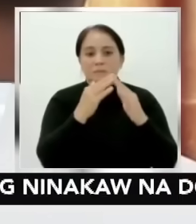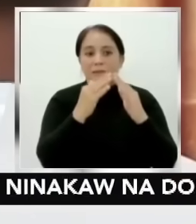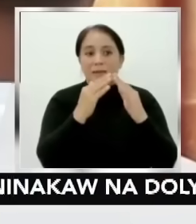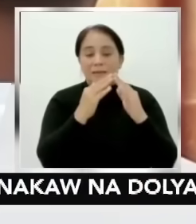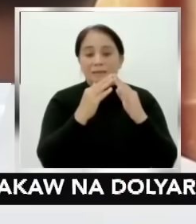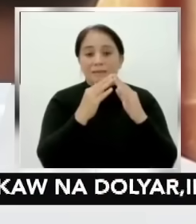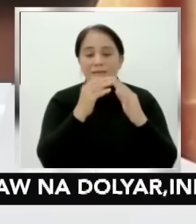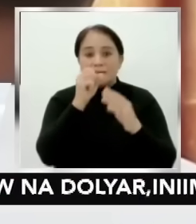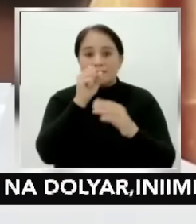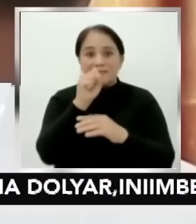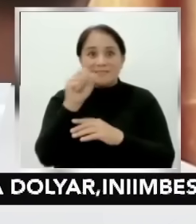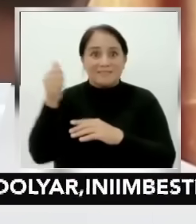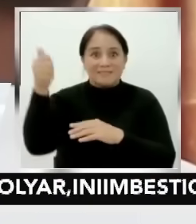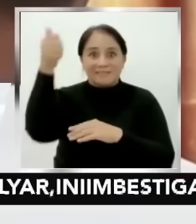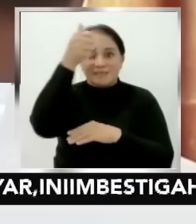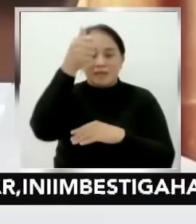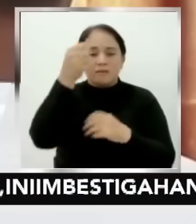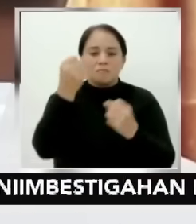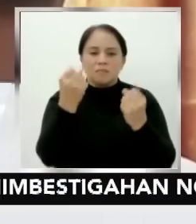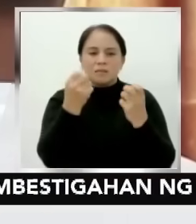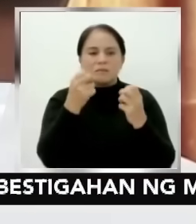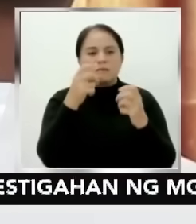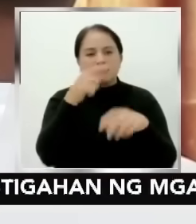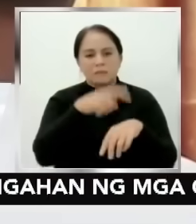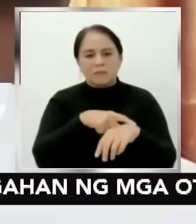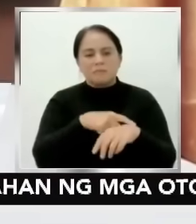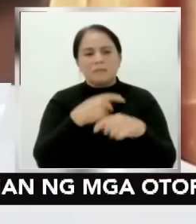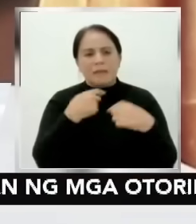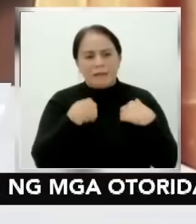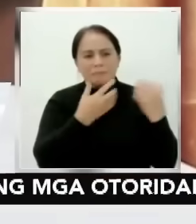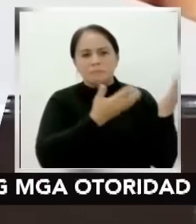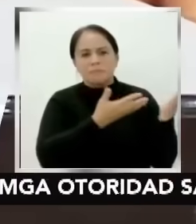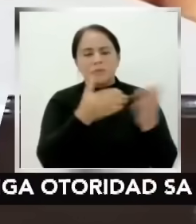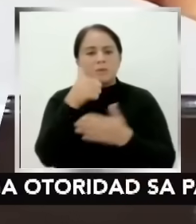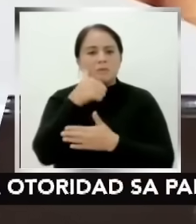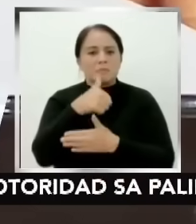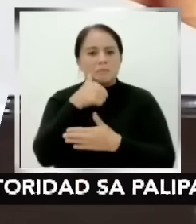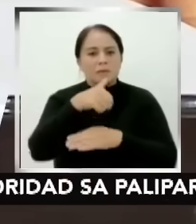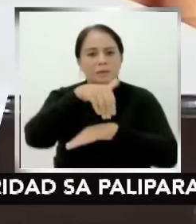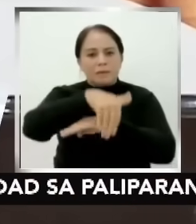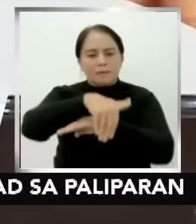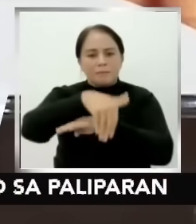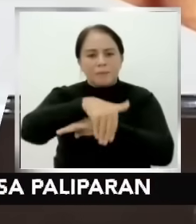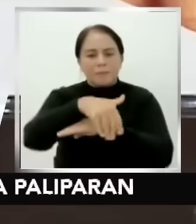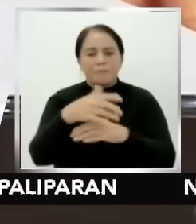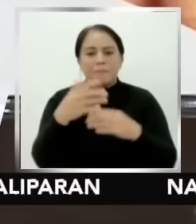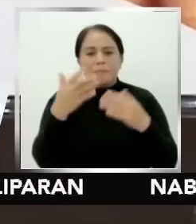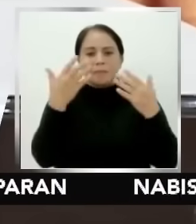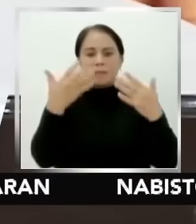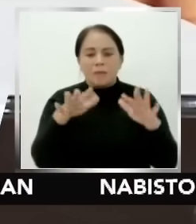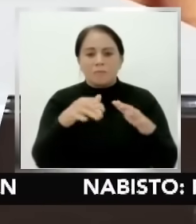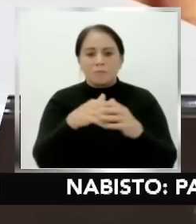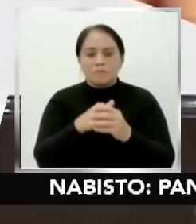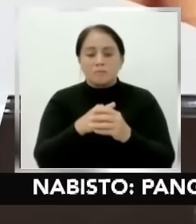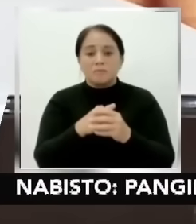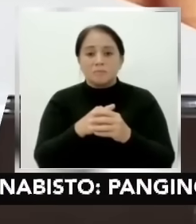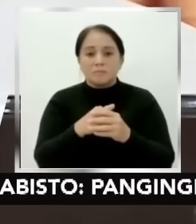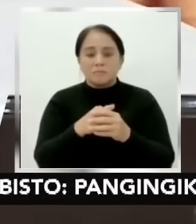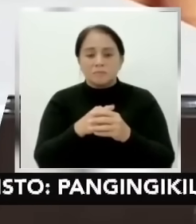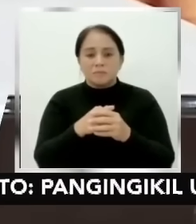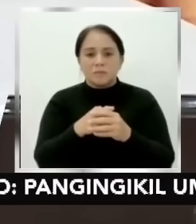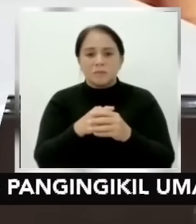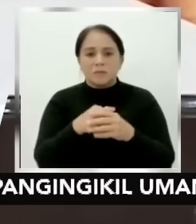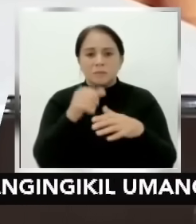saan ilang beses daw niyang nakitang may mga dinadalang babae kapag gabi. After curfew hour, doon ko nakikita